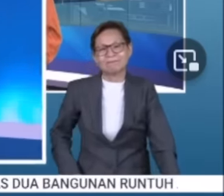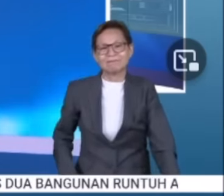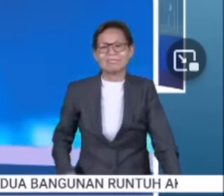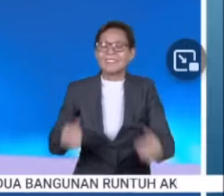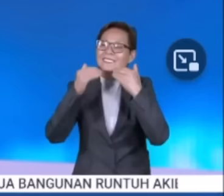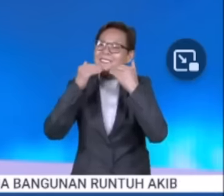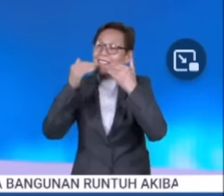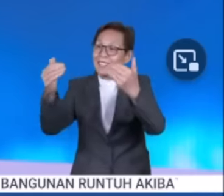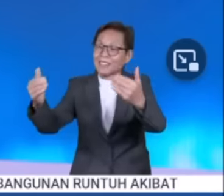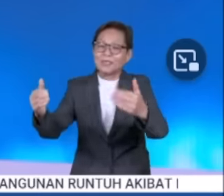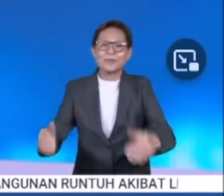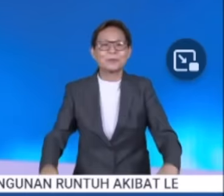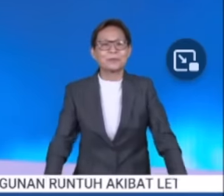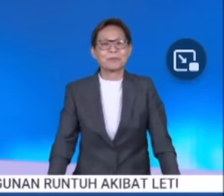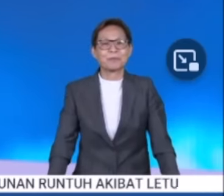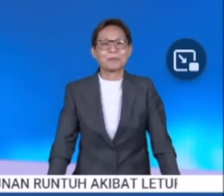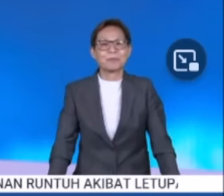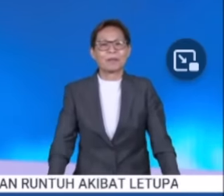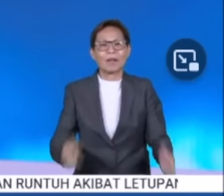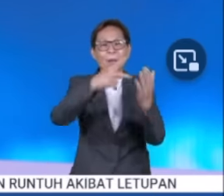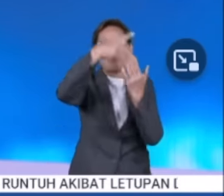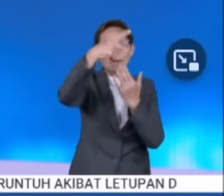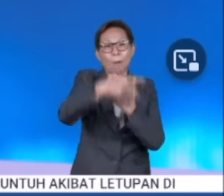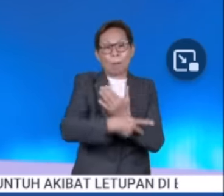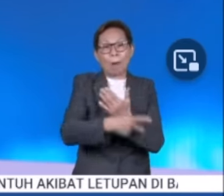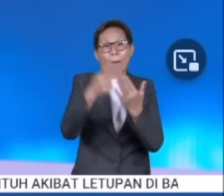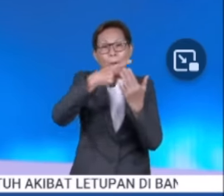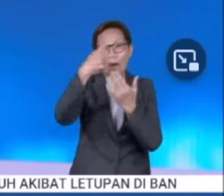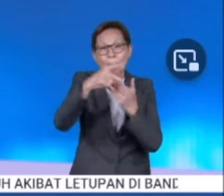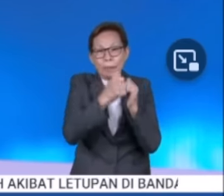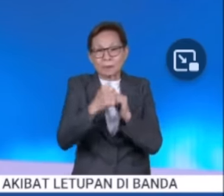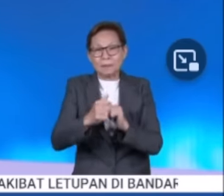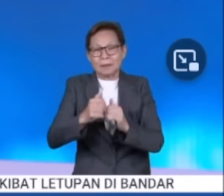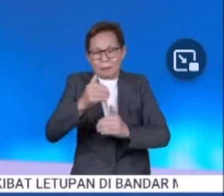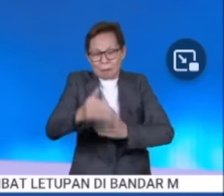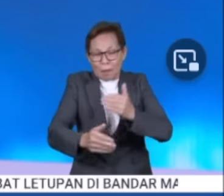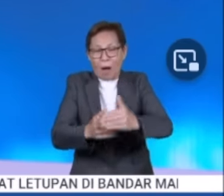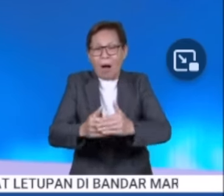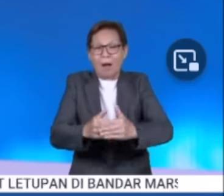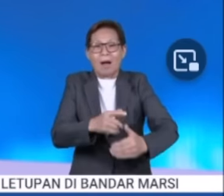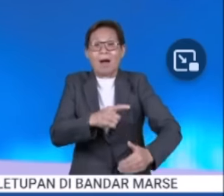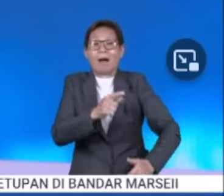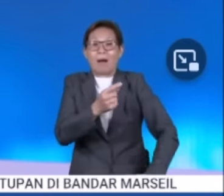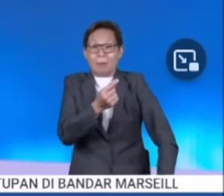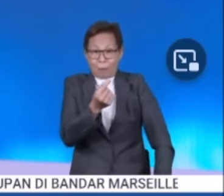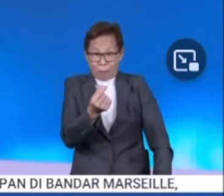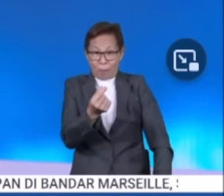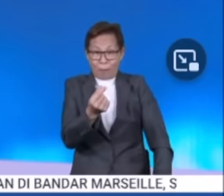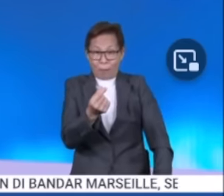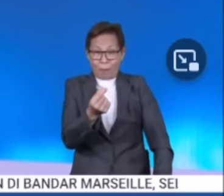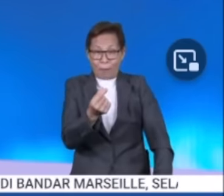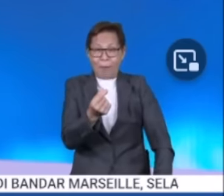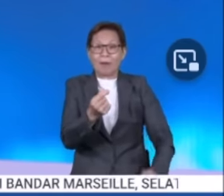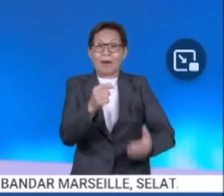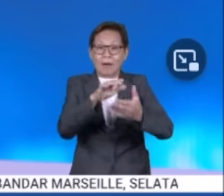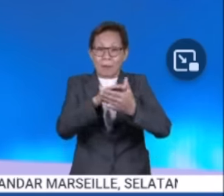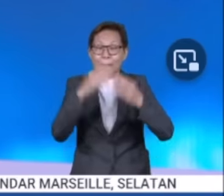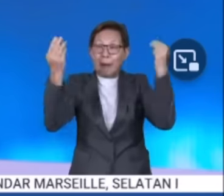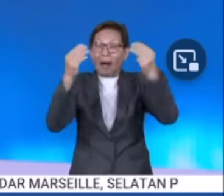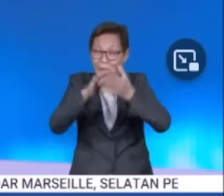Terima kasih, Mila. Program Sedetik bersama Selangkah ke Hati Anjuran Majlis Keselamatan Negara Negeri Kedah